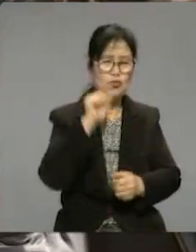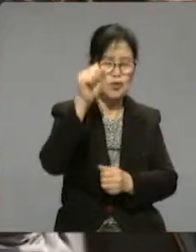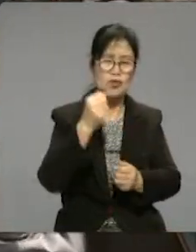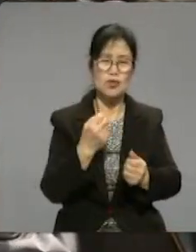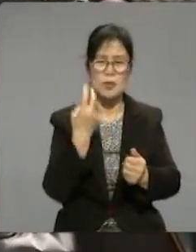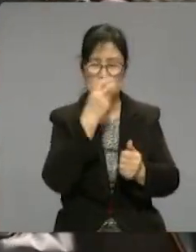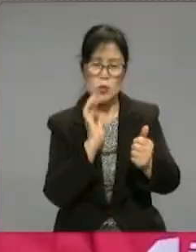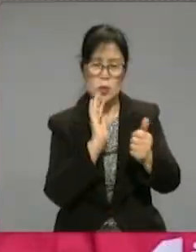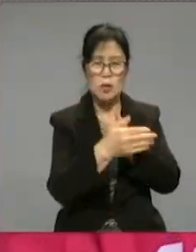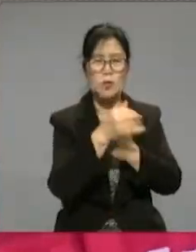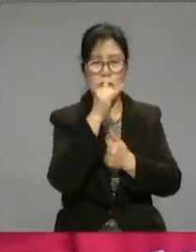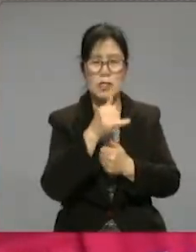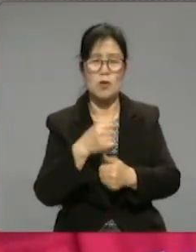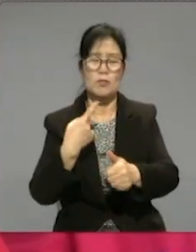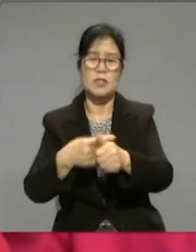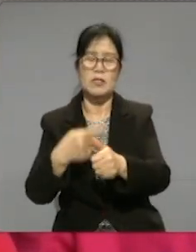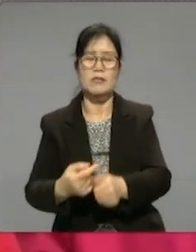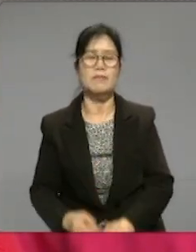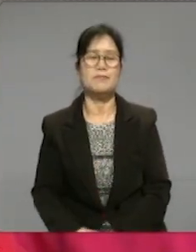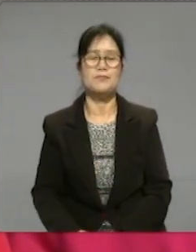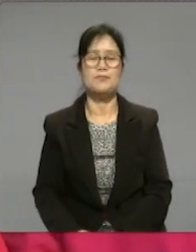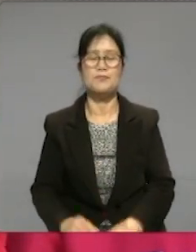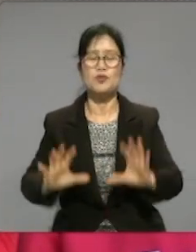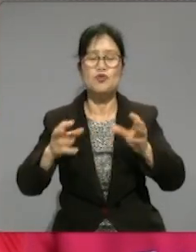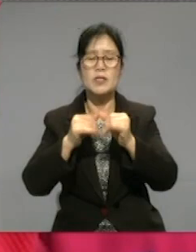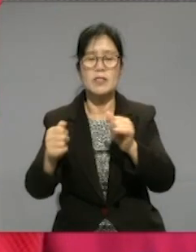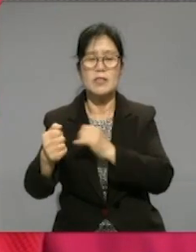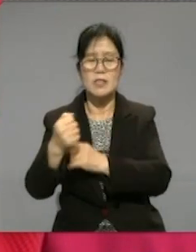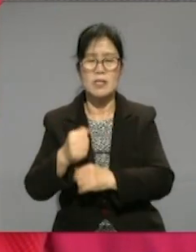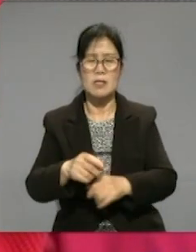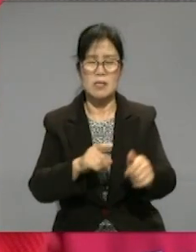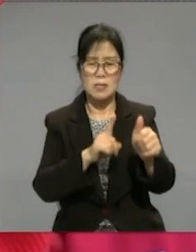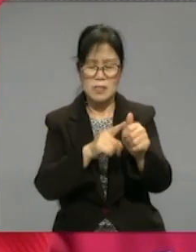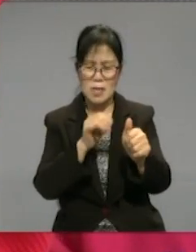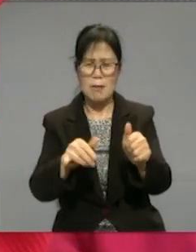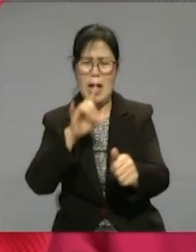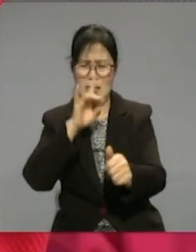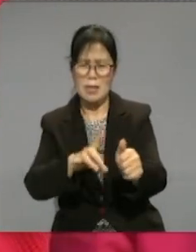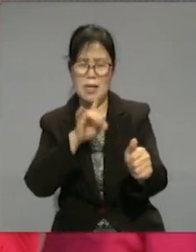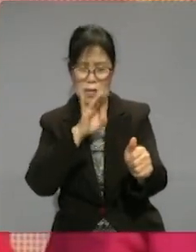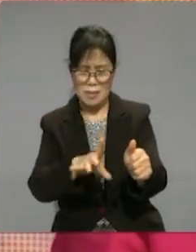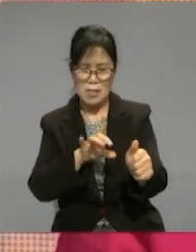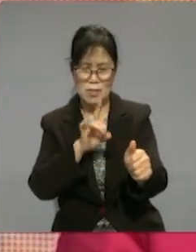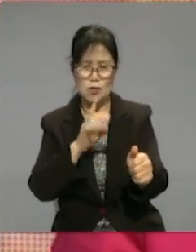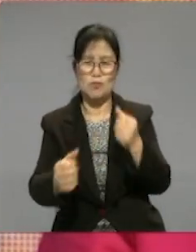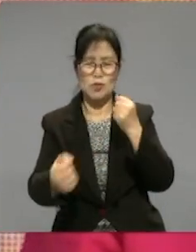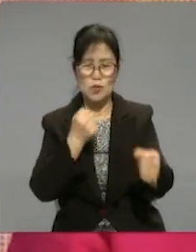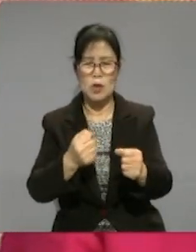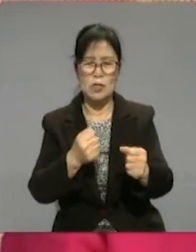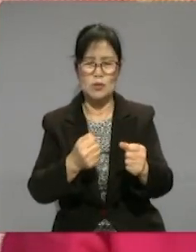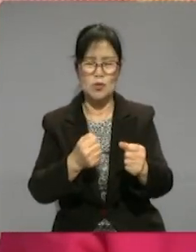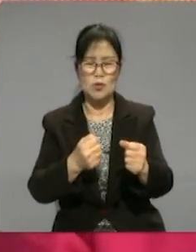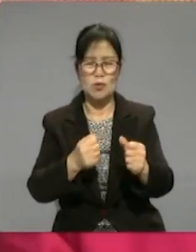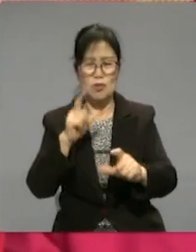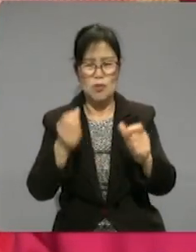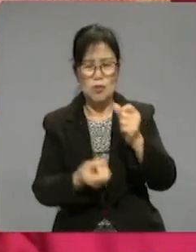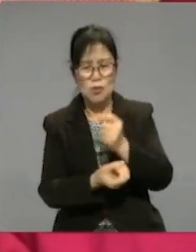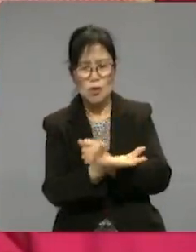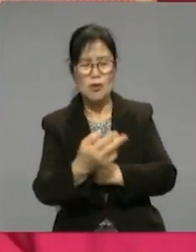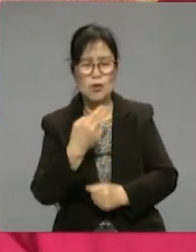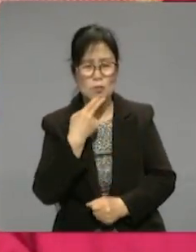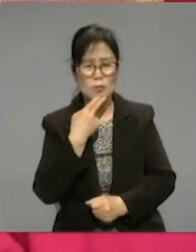맹비난했습니다. 국민들이 그 사람들이 안 된다고 하는데도 판세에 영향이 없다?